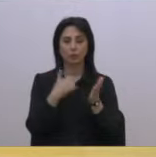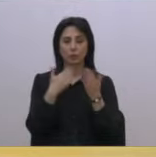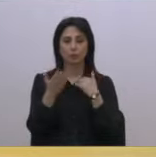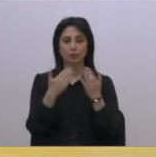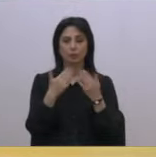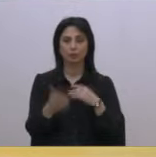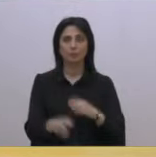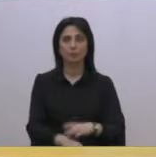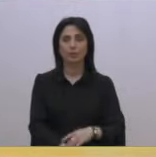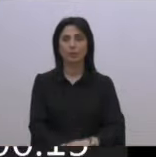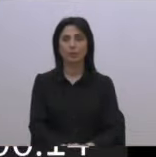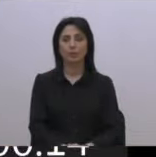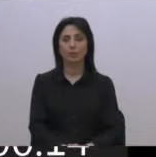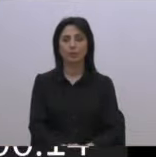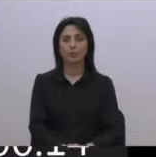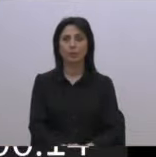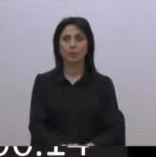რეჟიმი.